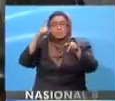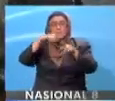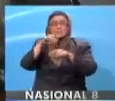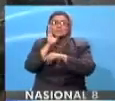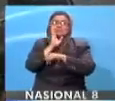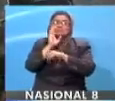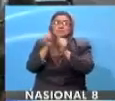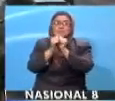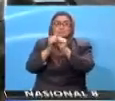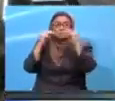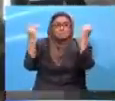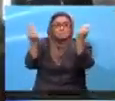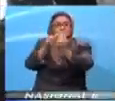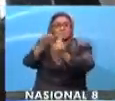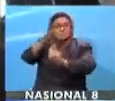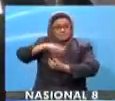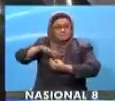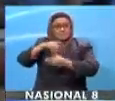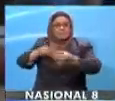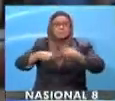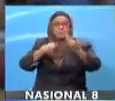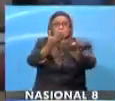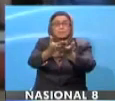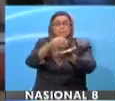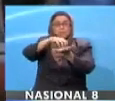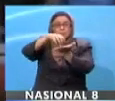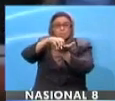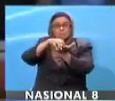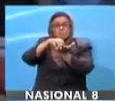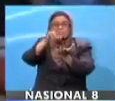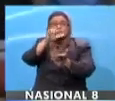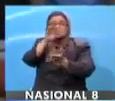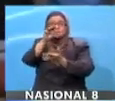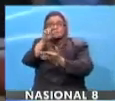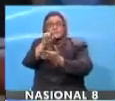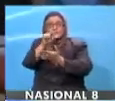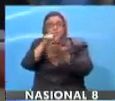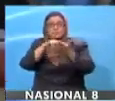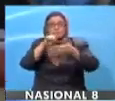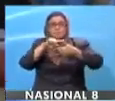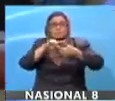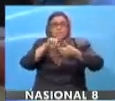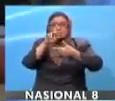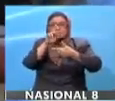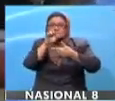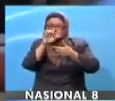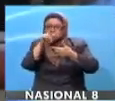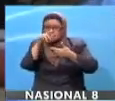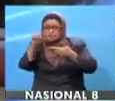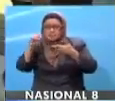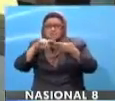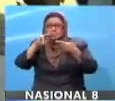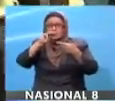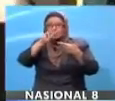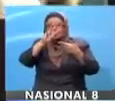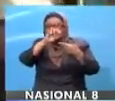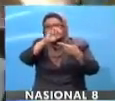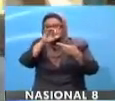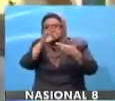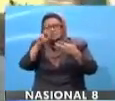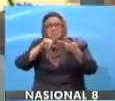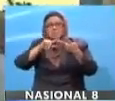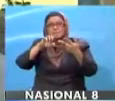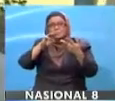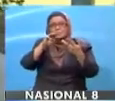kuih tradisional Limbang seperti kelupis, wajit dan madu kasirat. Tan Sri Muhyiddin kemudiannya meneruskan lawatan ke Sekolah